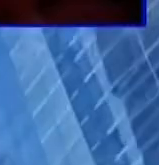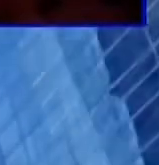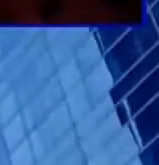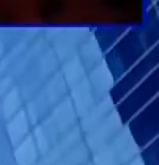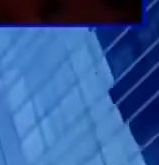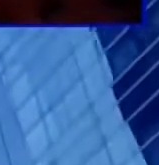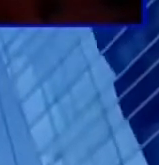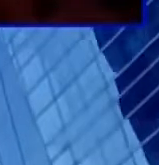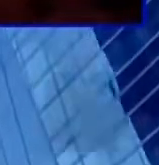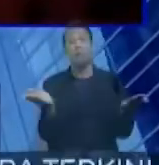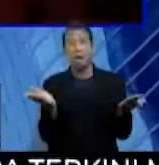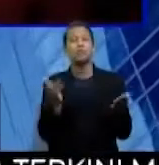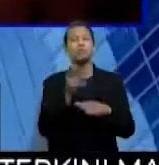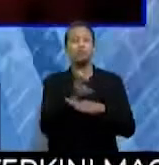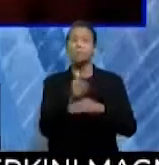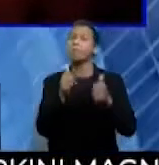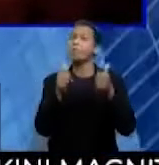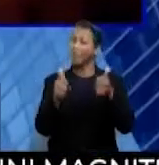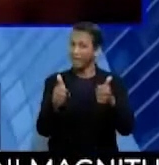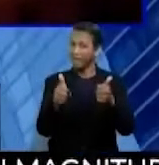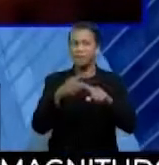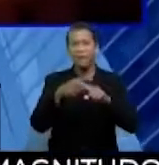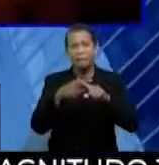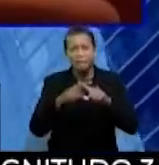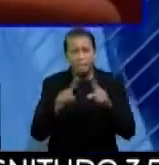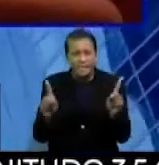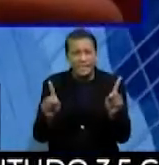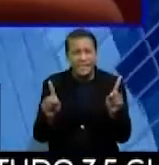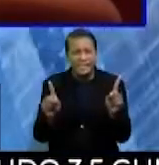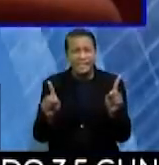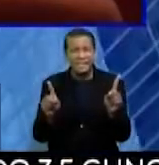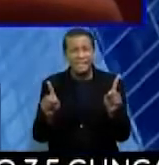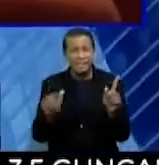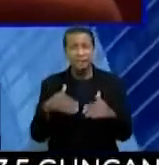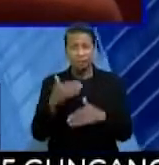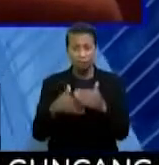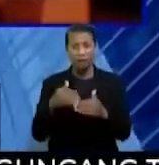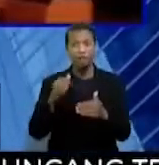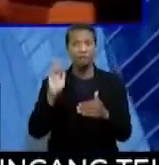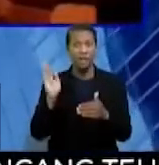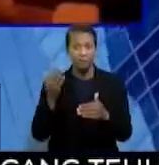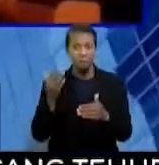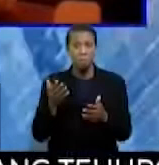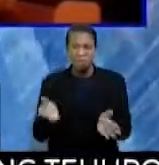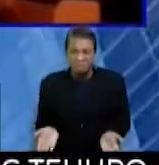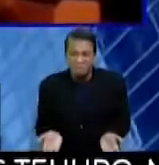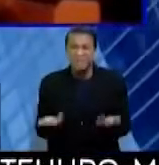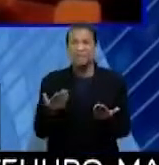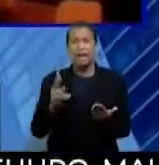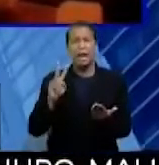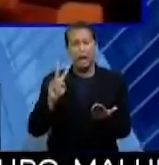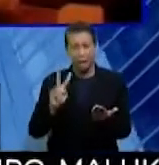tetapi untuk menghidupkan atau memutar kembali industri perfilman, tentunya seluruh mata rantai dalam